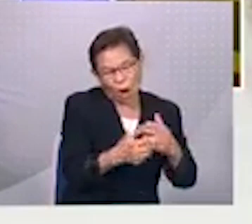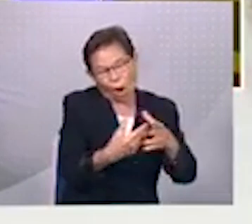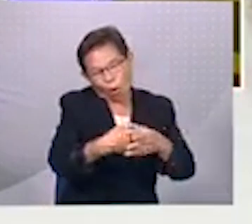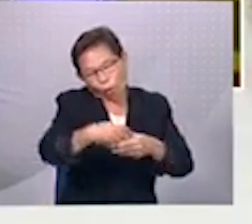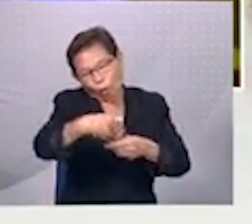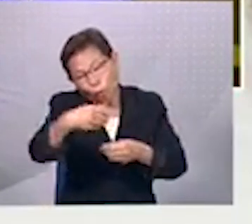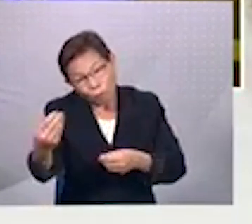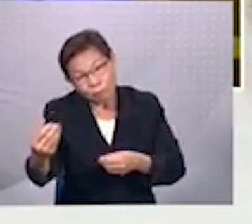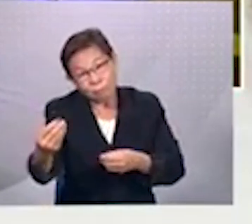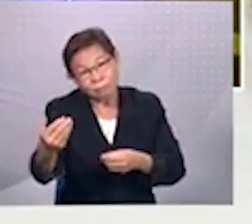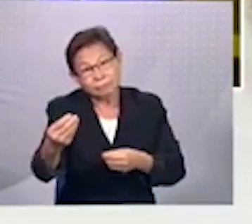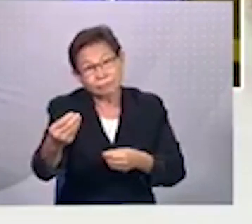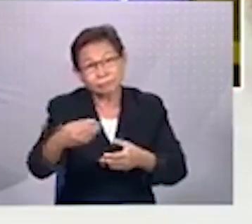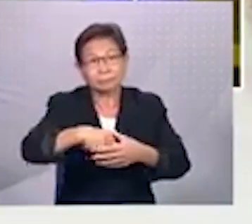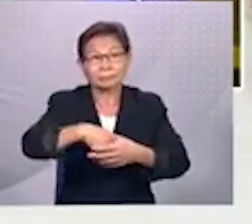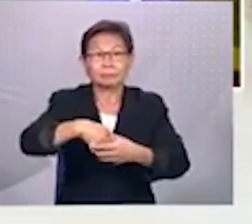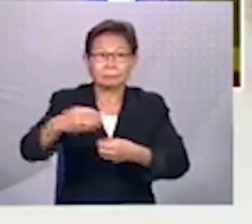keluar mendapatkan